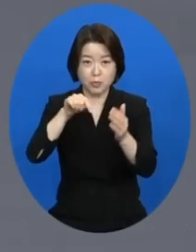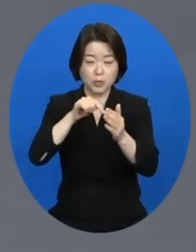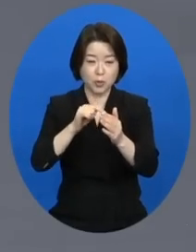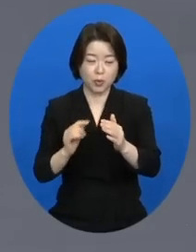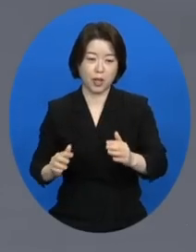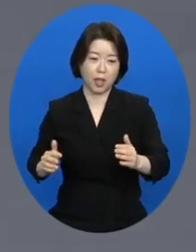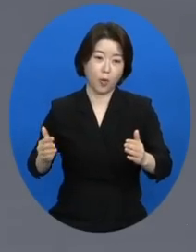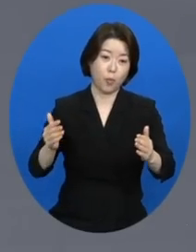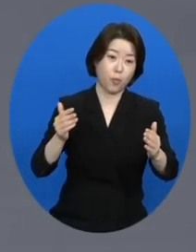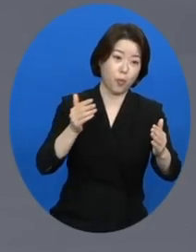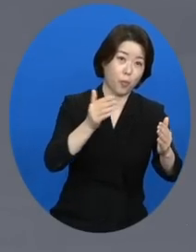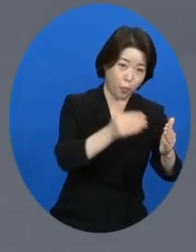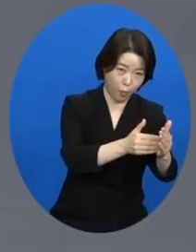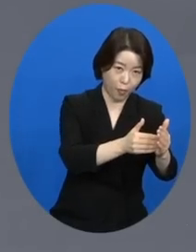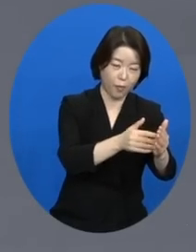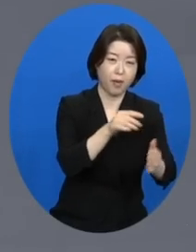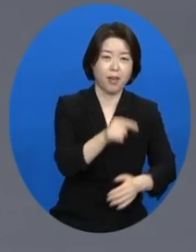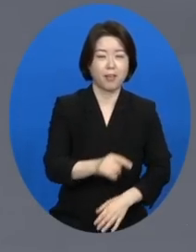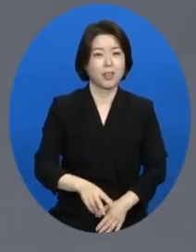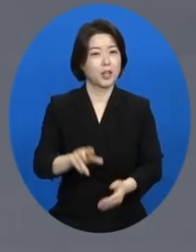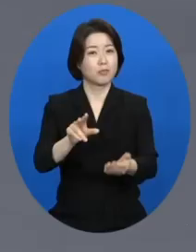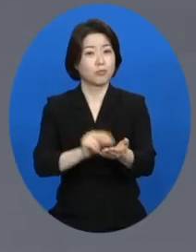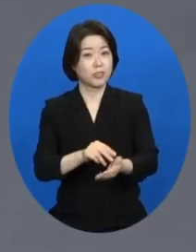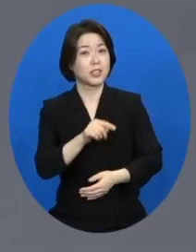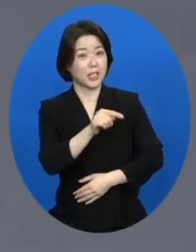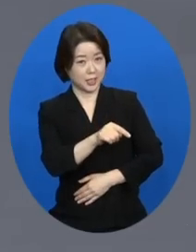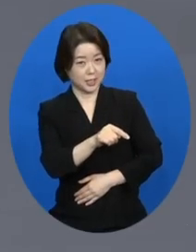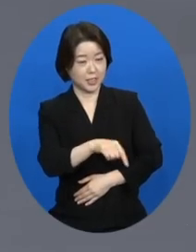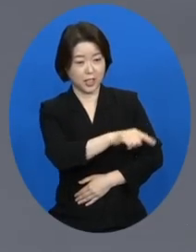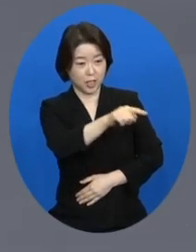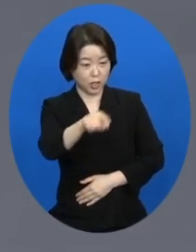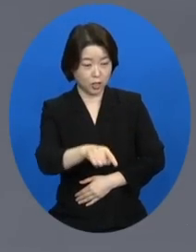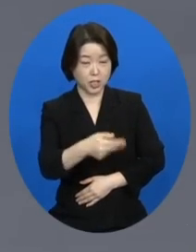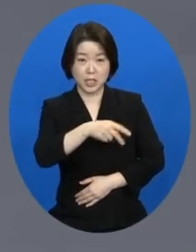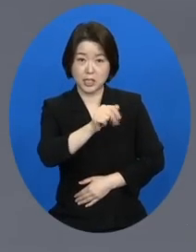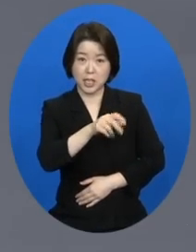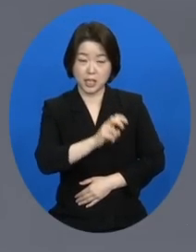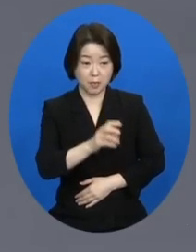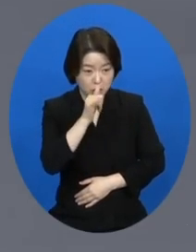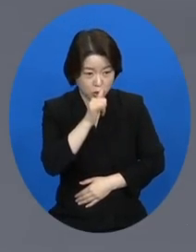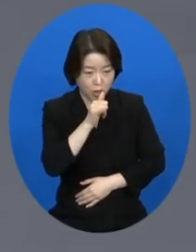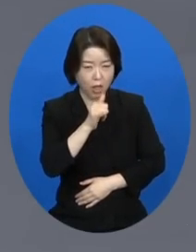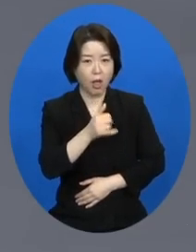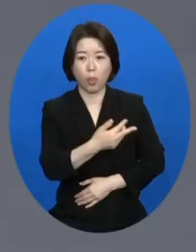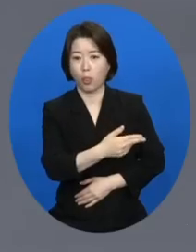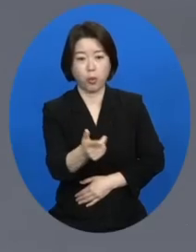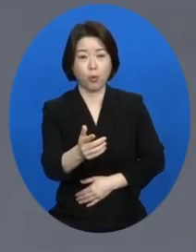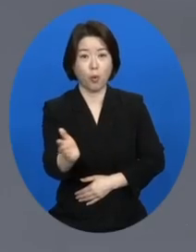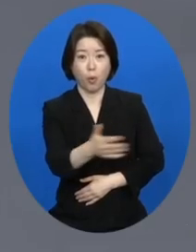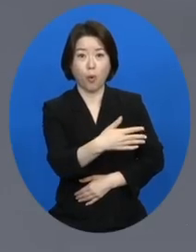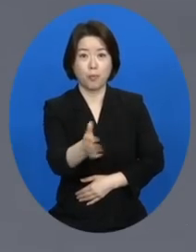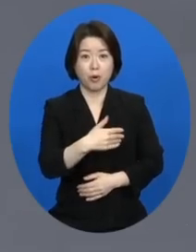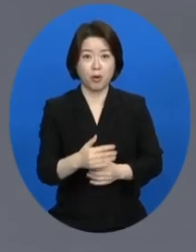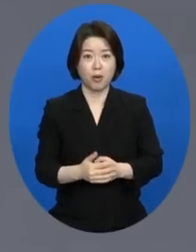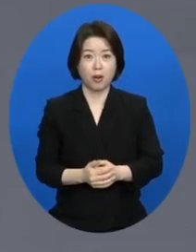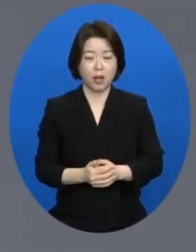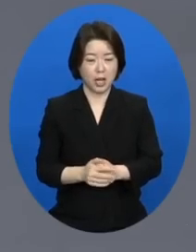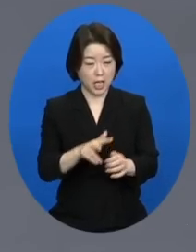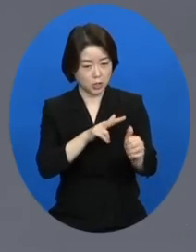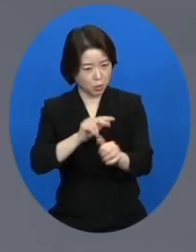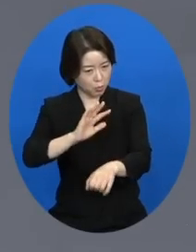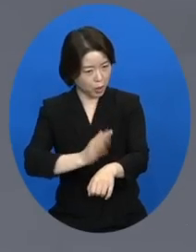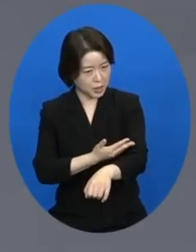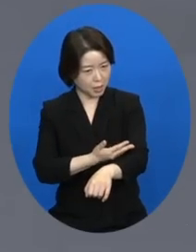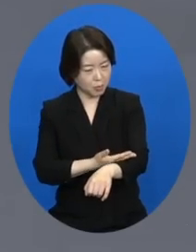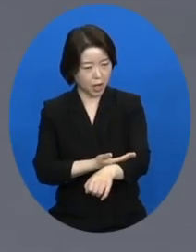도착을 했어요. 문제는 형들이 세겜에 있다 없다? 없었다는 데 있습니다. 아마 정보가 잘못된 것인지